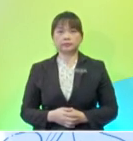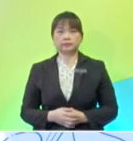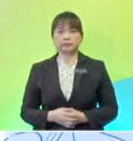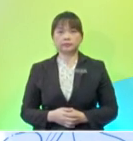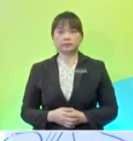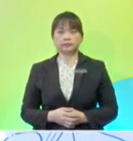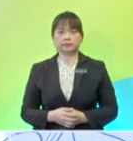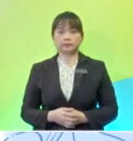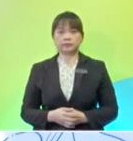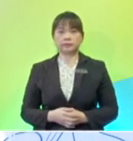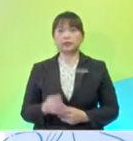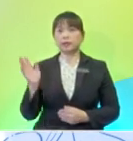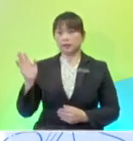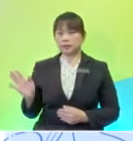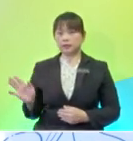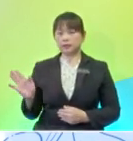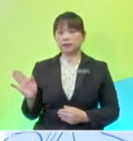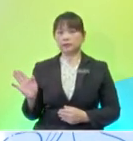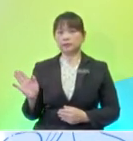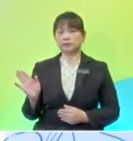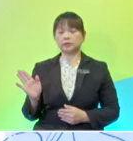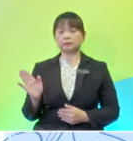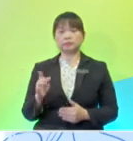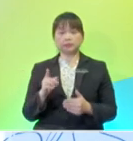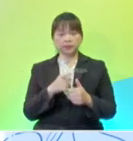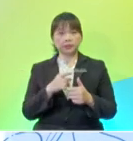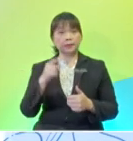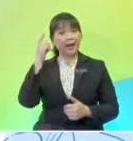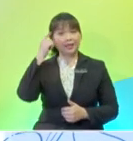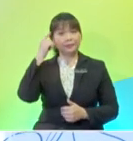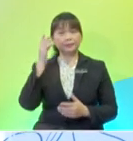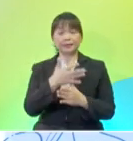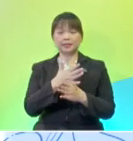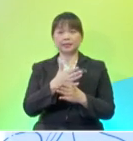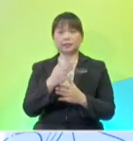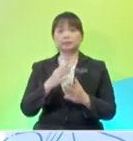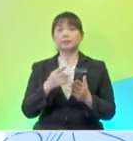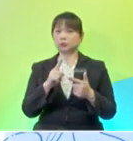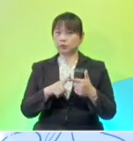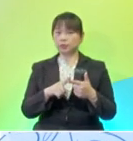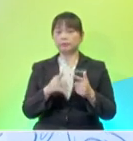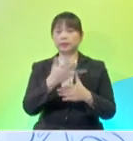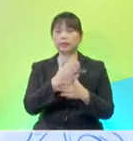sini bagian kepala sini kepala Kak sini bahagian badan dia